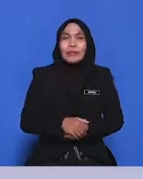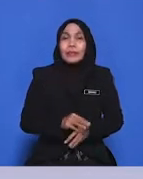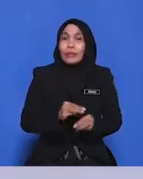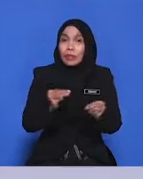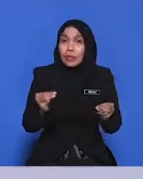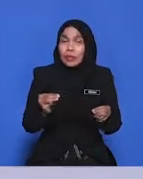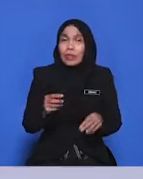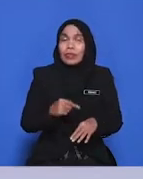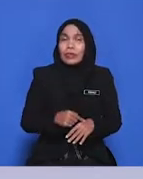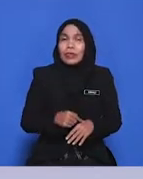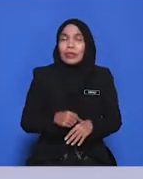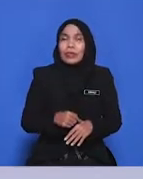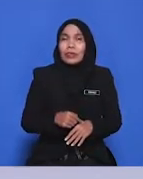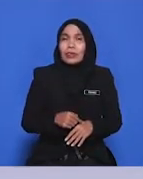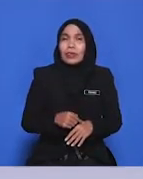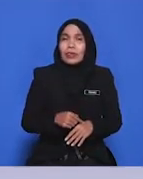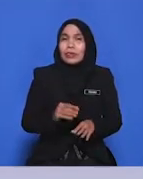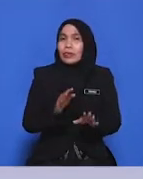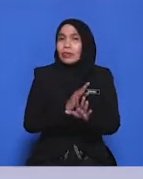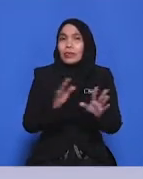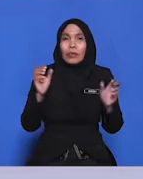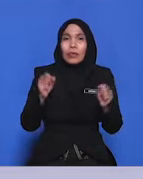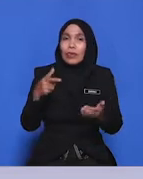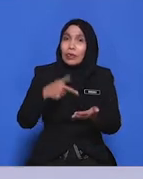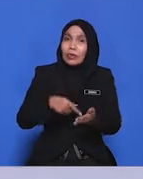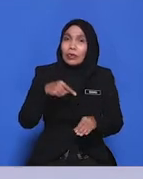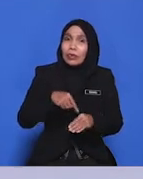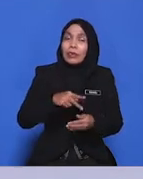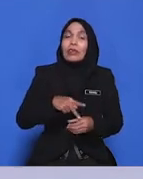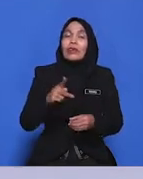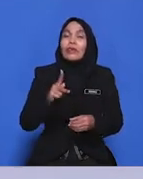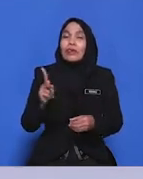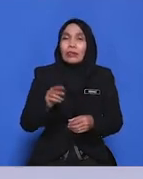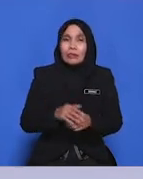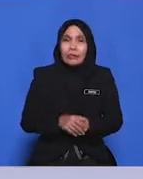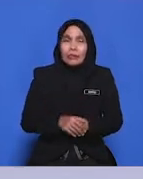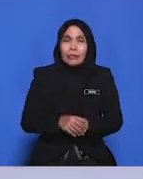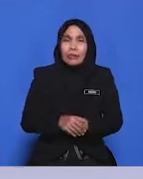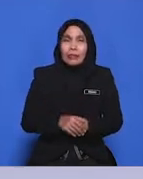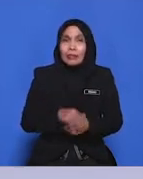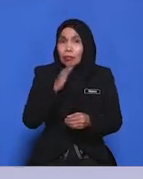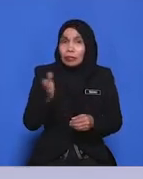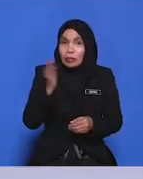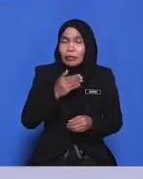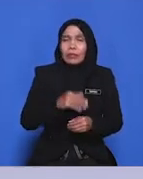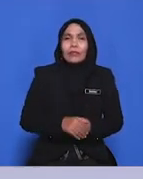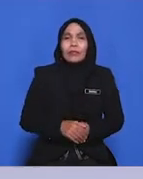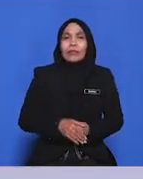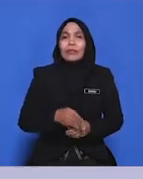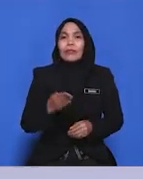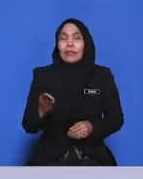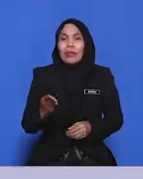majalah ini diharamkan oleh kerajaan Perancis. Selain itu, beliau juga